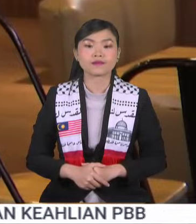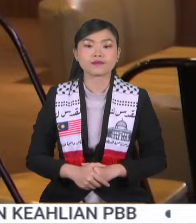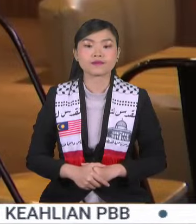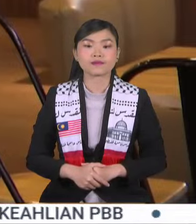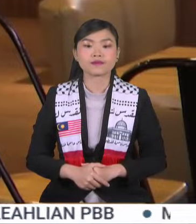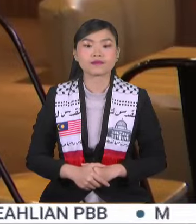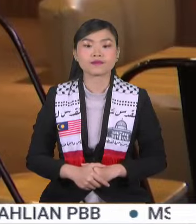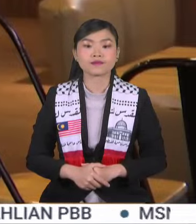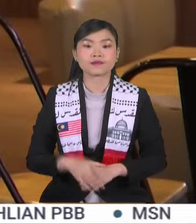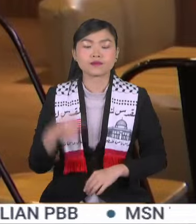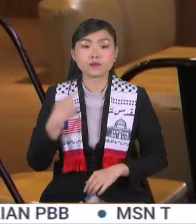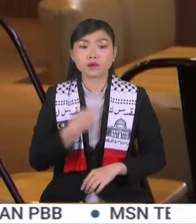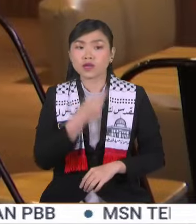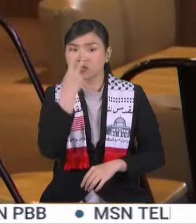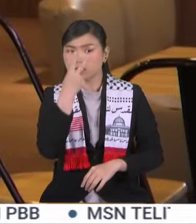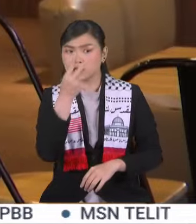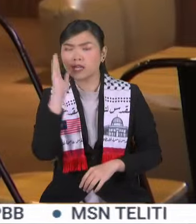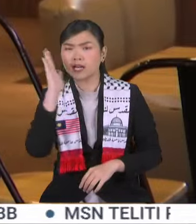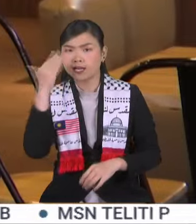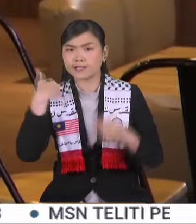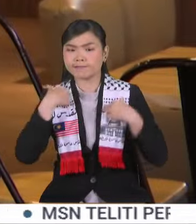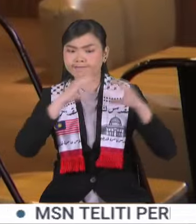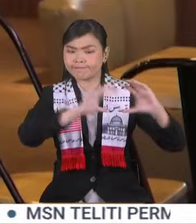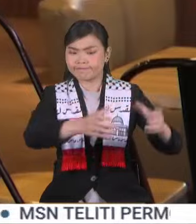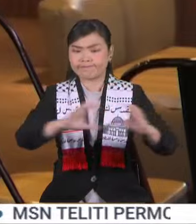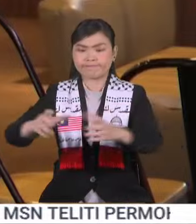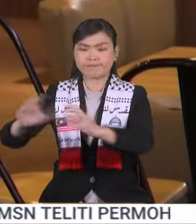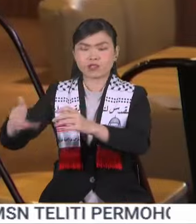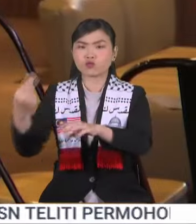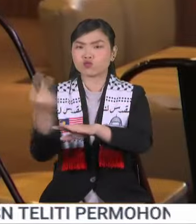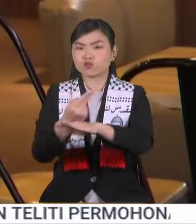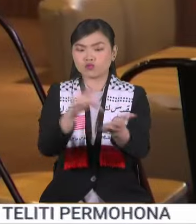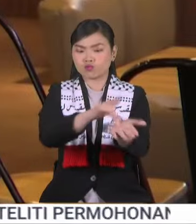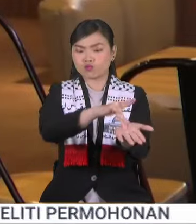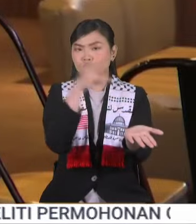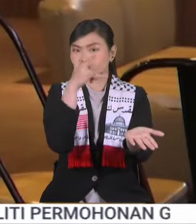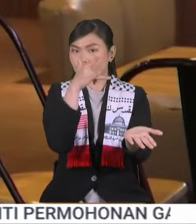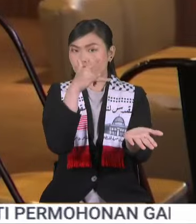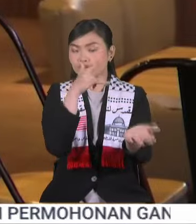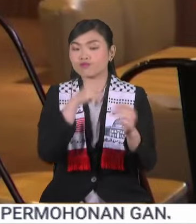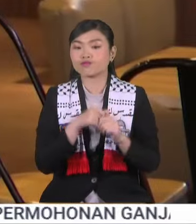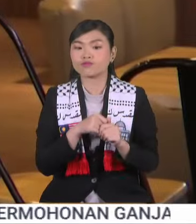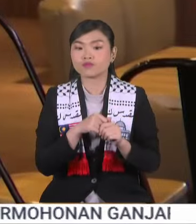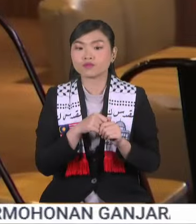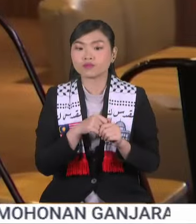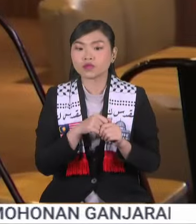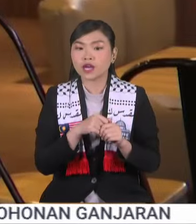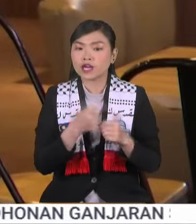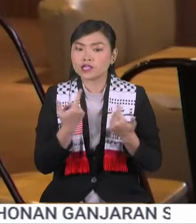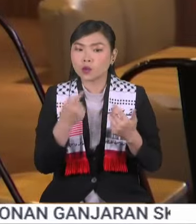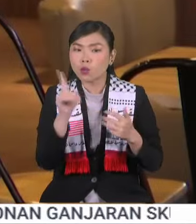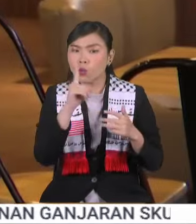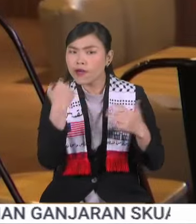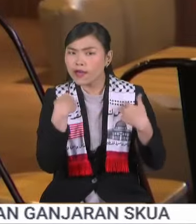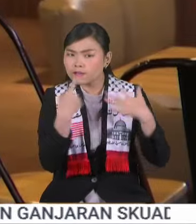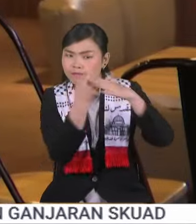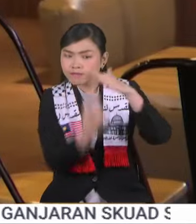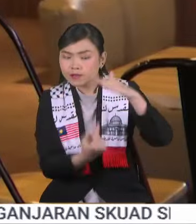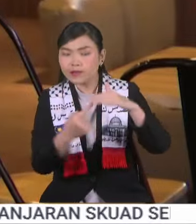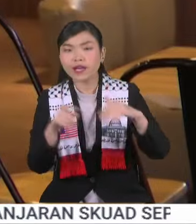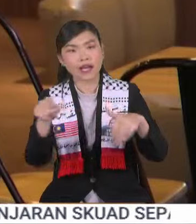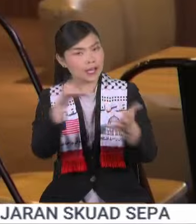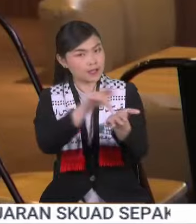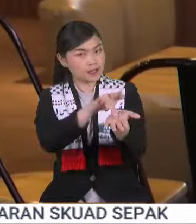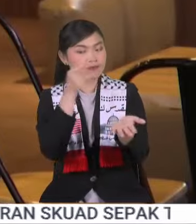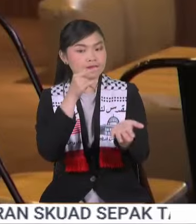Kita melihat akan ada kartel-kartel yang menggunakan kesempatan di dalam ketirisan ini. Dan apabila